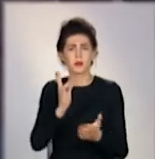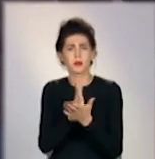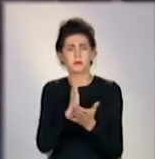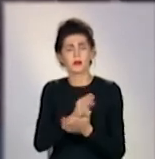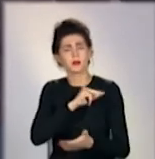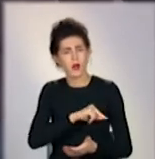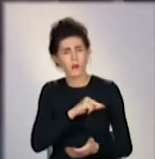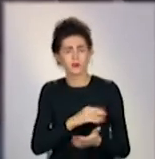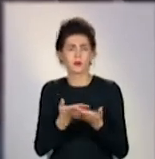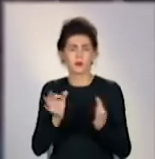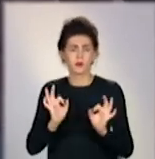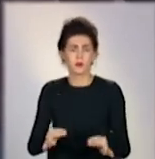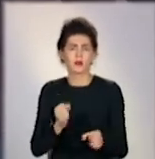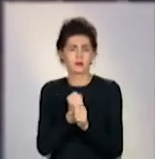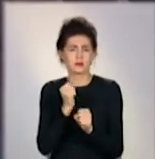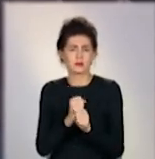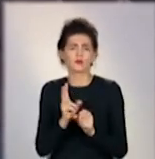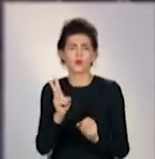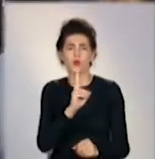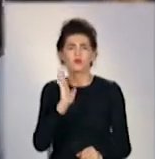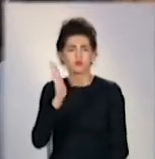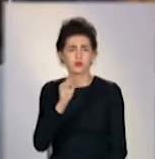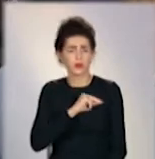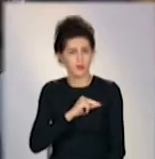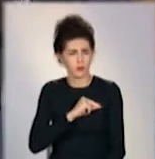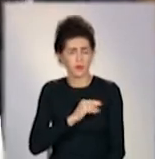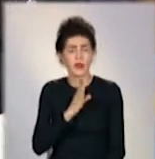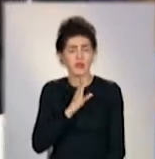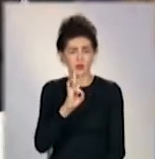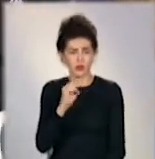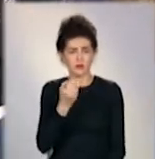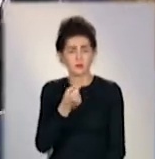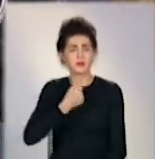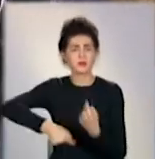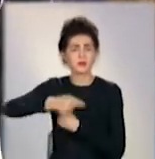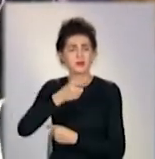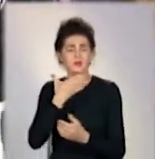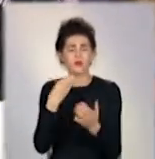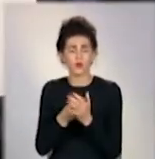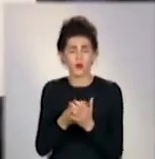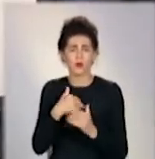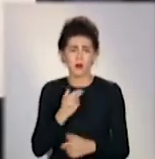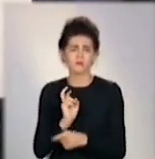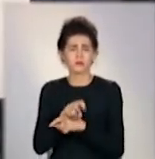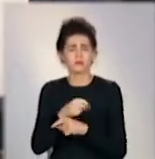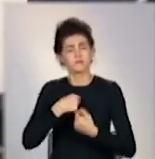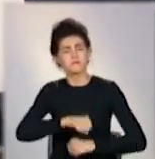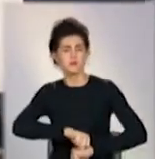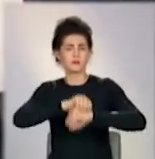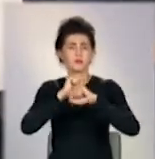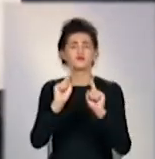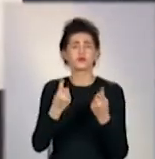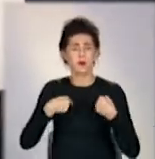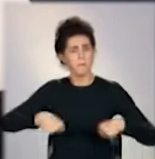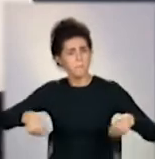работу, имели, правильно он говорит, кто будет работать. Наталя, підприємниця, каже, прийшла, аби відстояти своє конституційне право